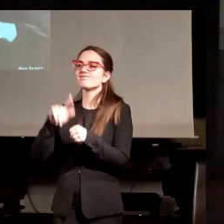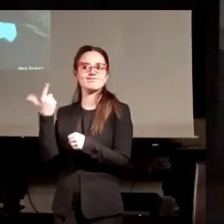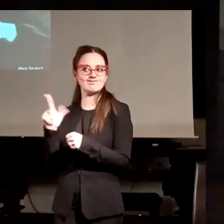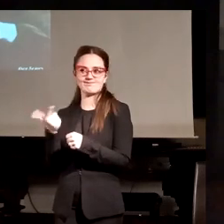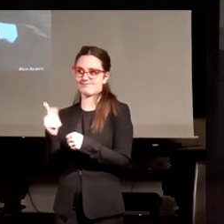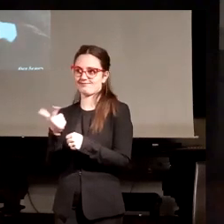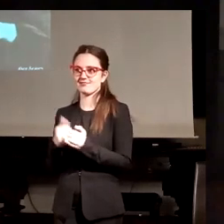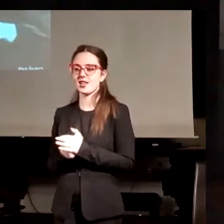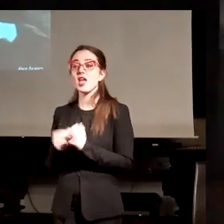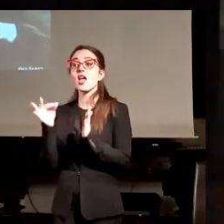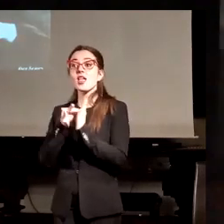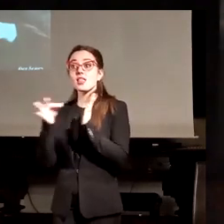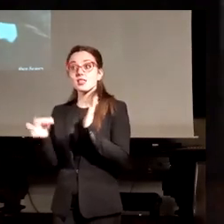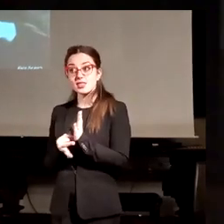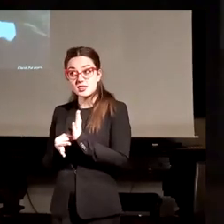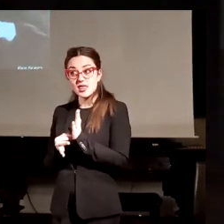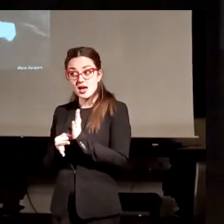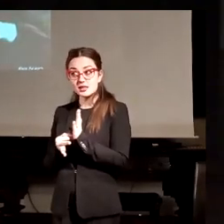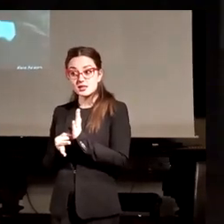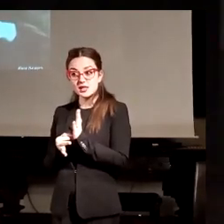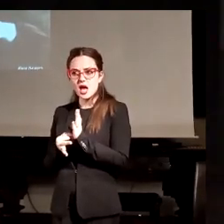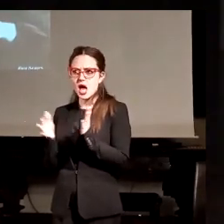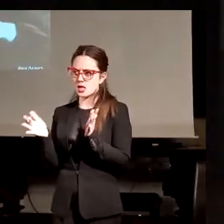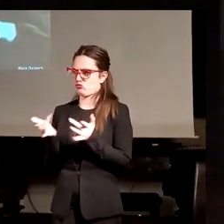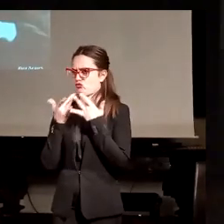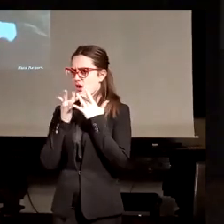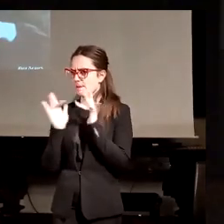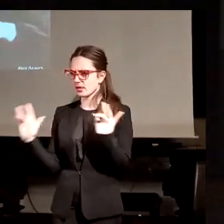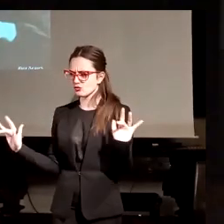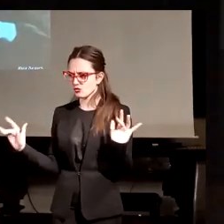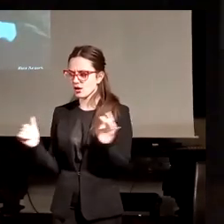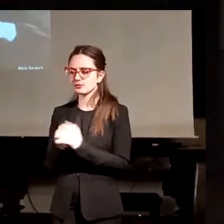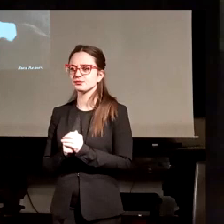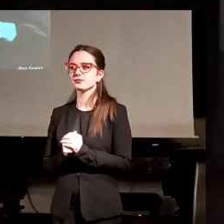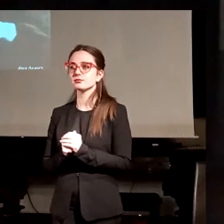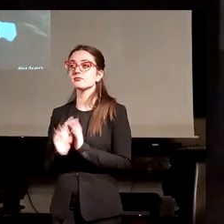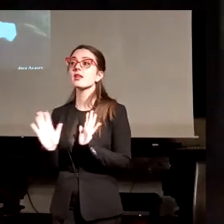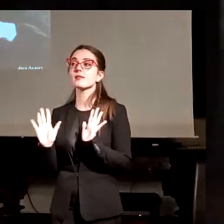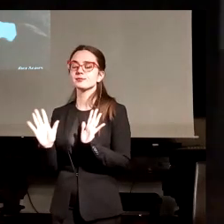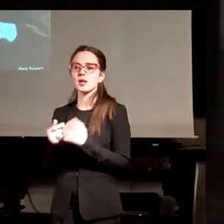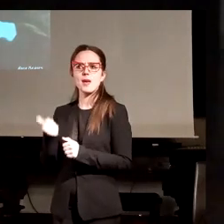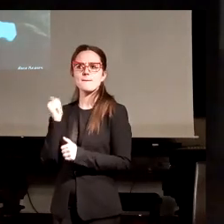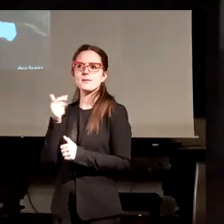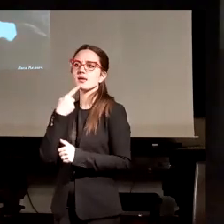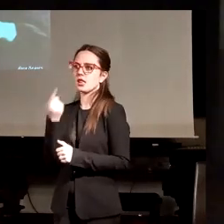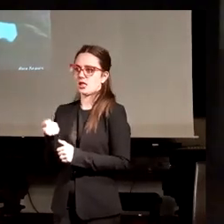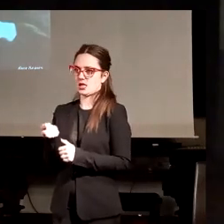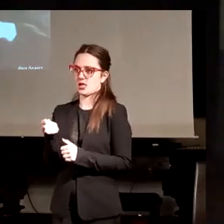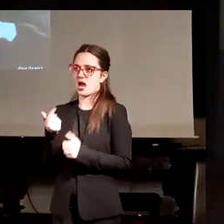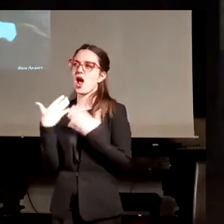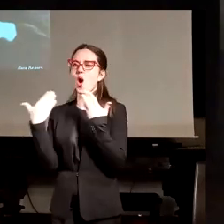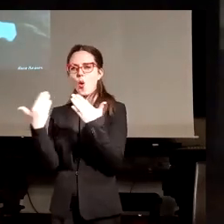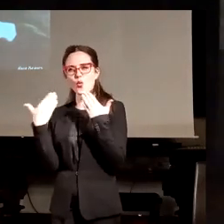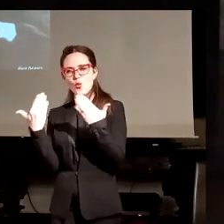vediamo qualche data su semplice veramente prima prima vorrei fare un augurio